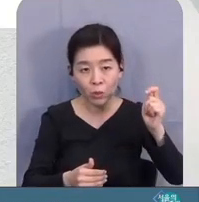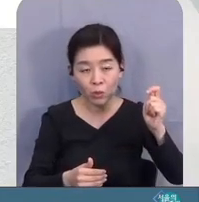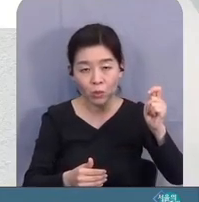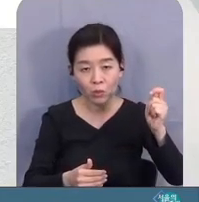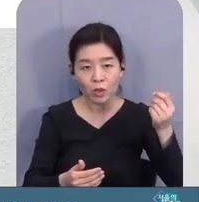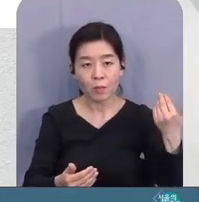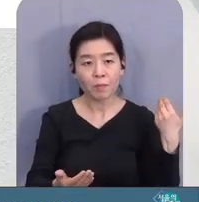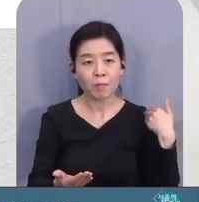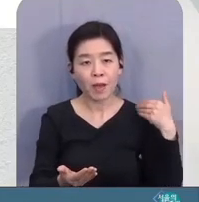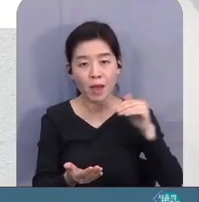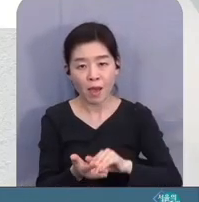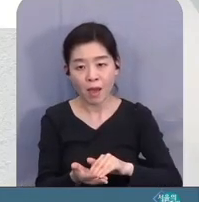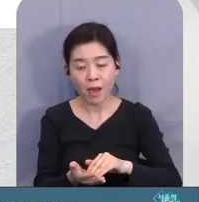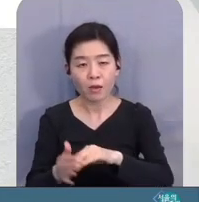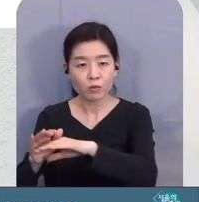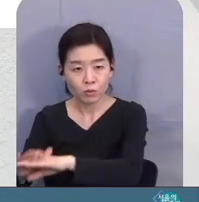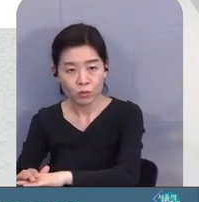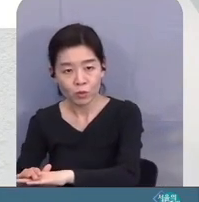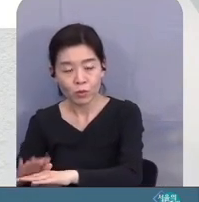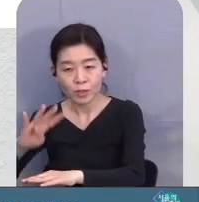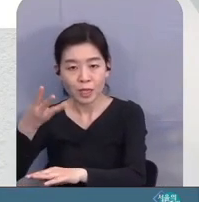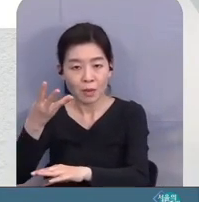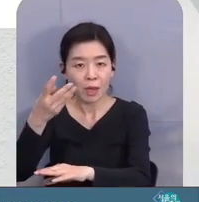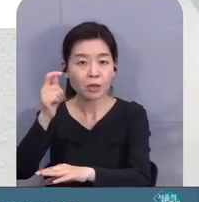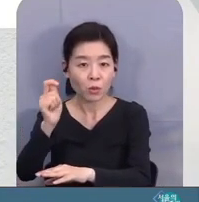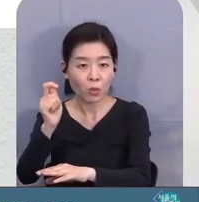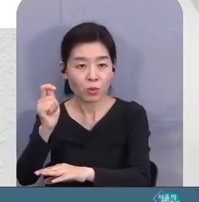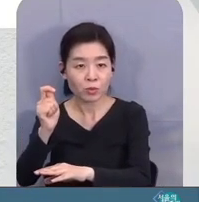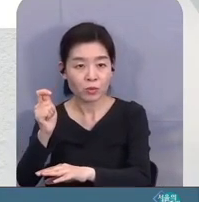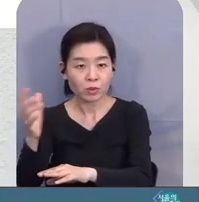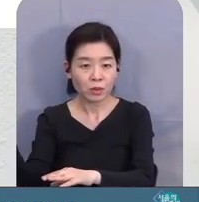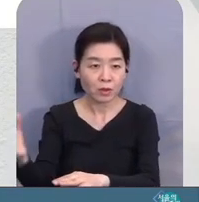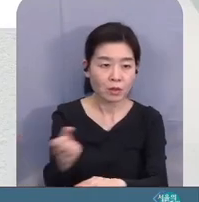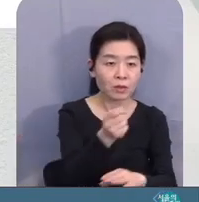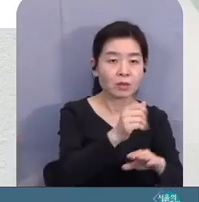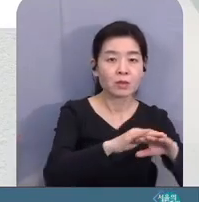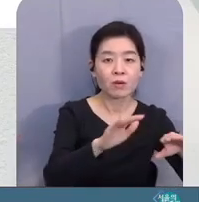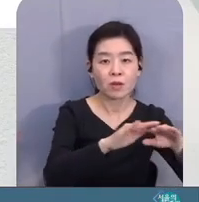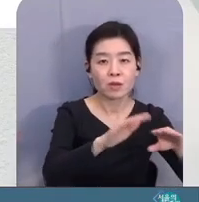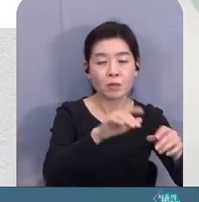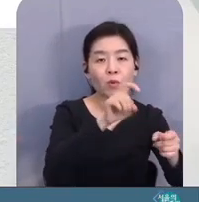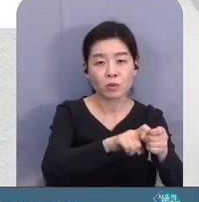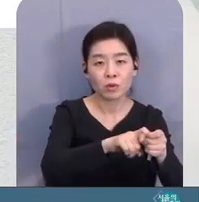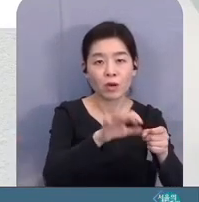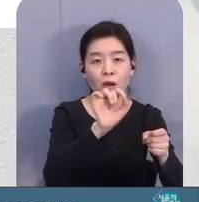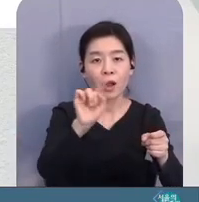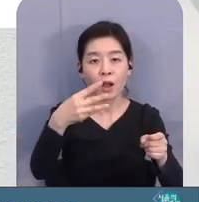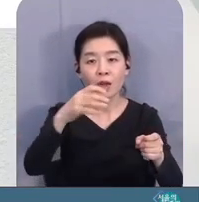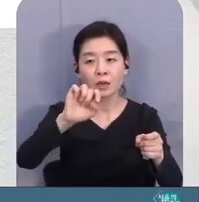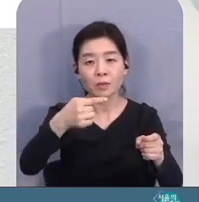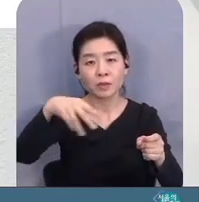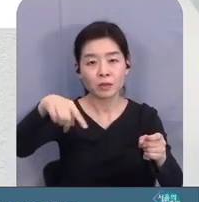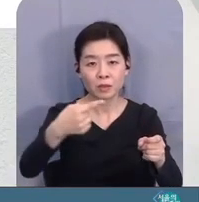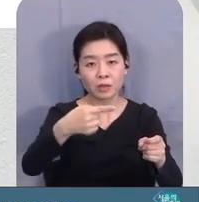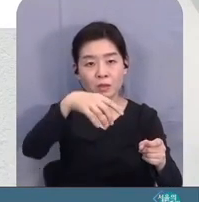400톤은 처리하기 위해서 알프스로 가져갑니다. 그때